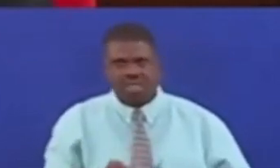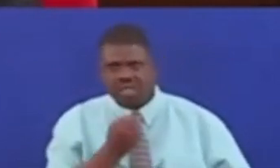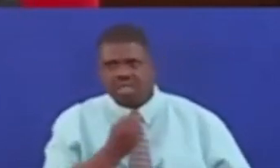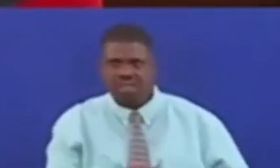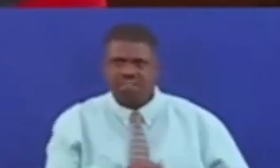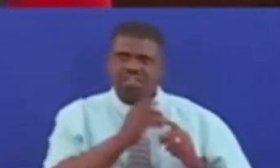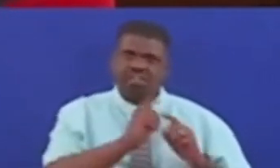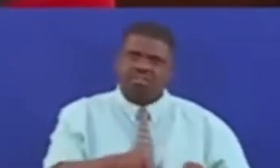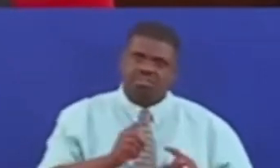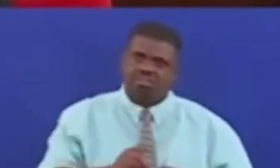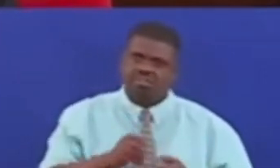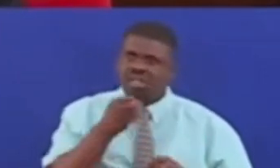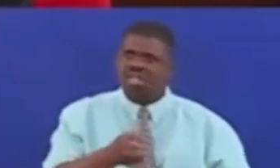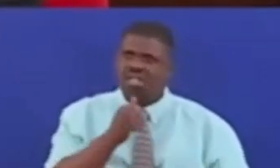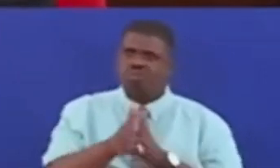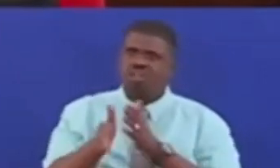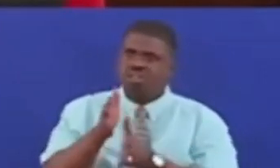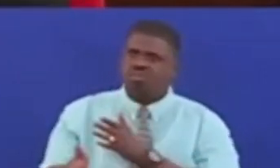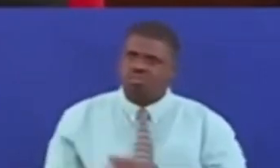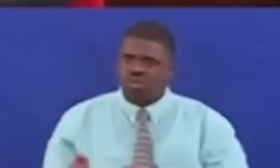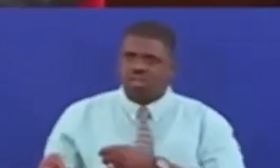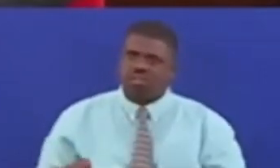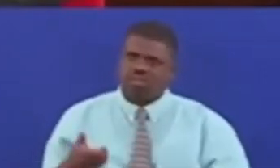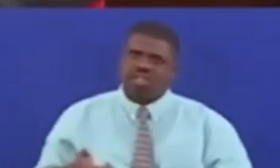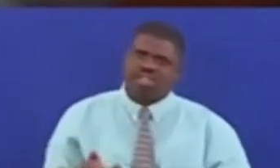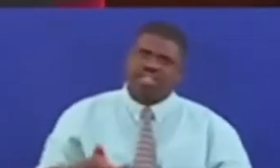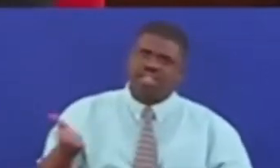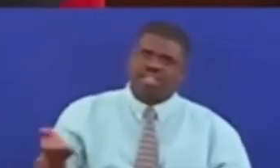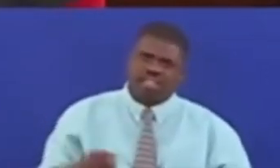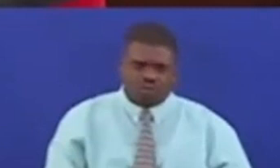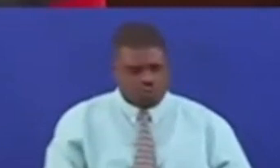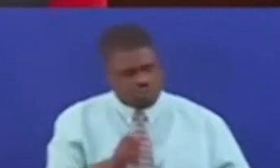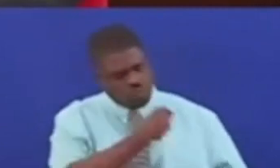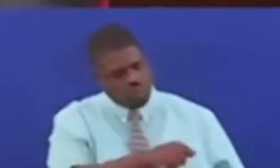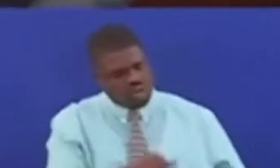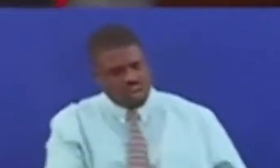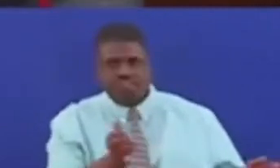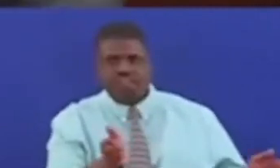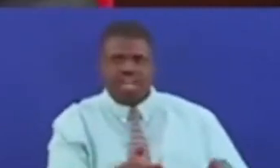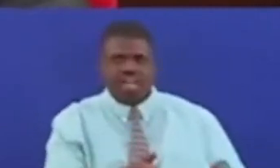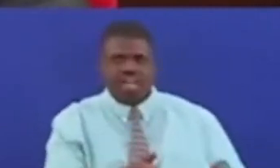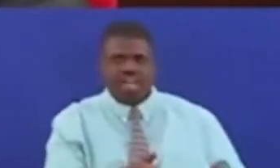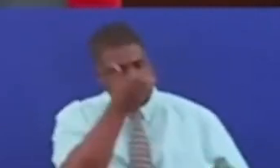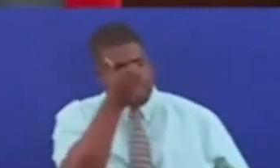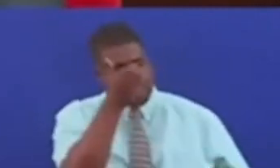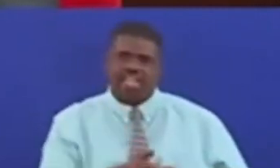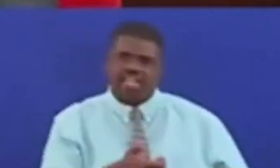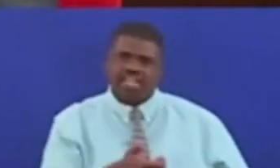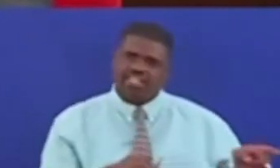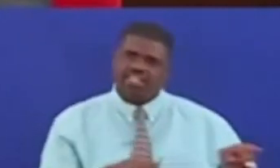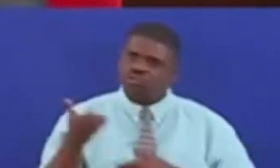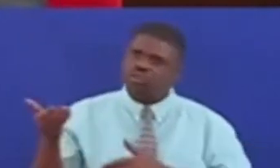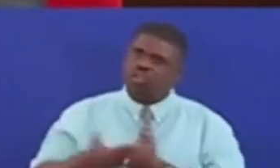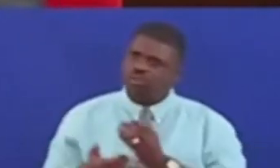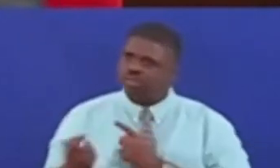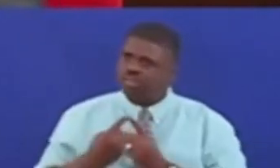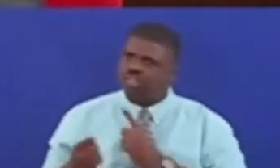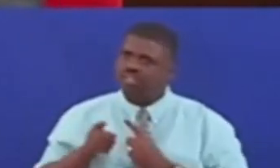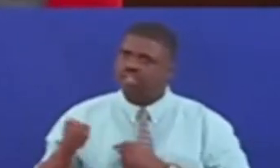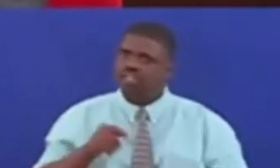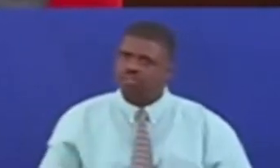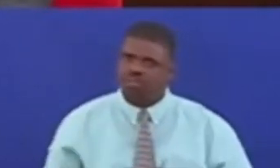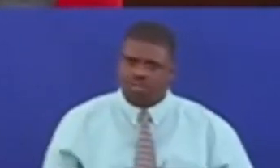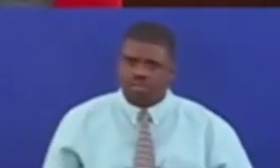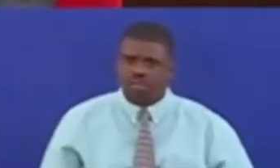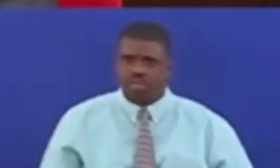wanasema, wanaambiwa wanalima kienyeji, wanafuga kienyeji, lakini hizi document ndio zinazosema the reason we